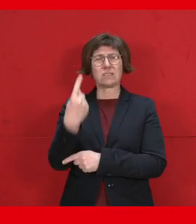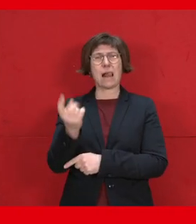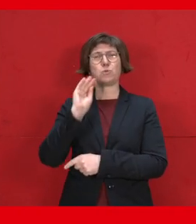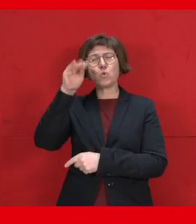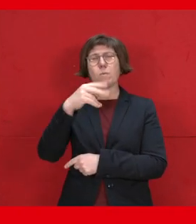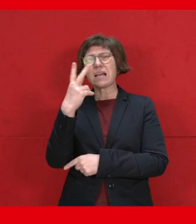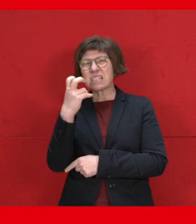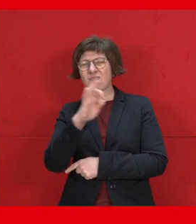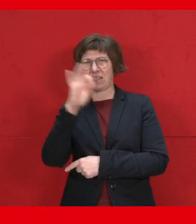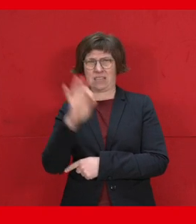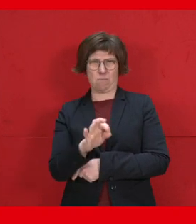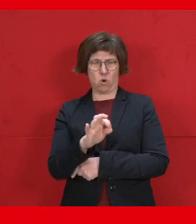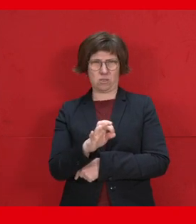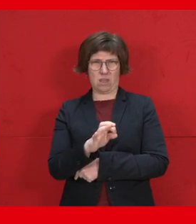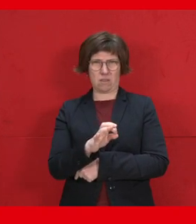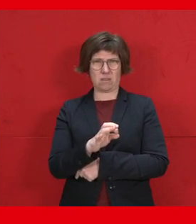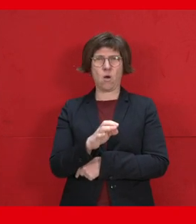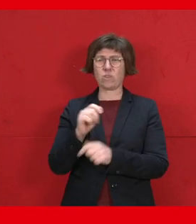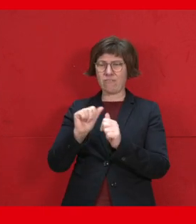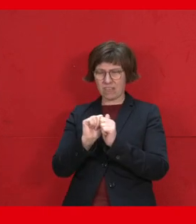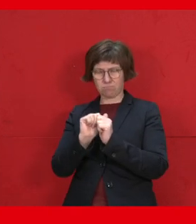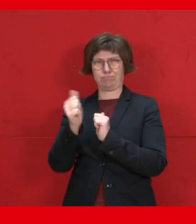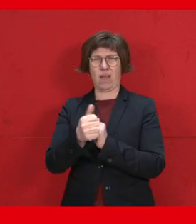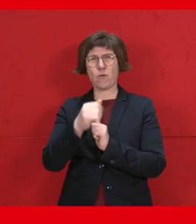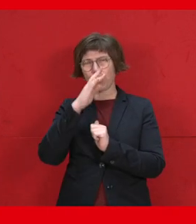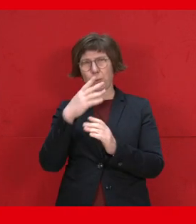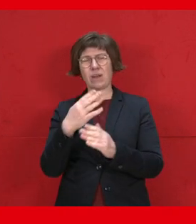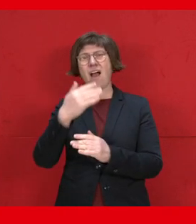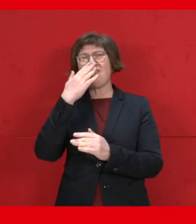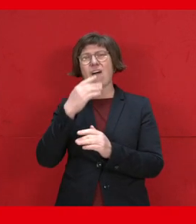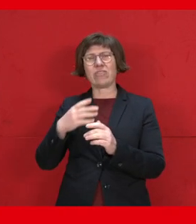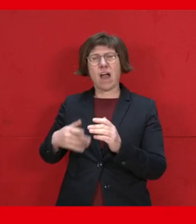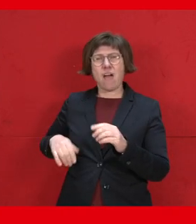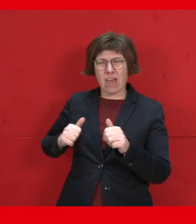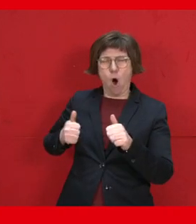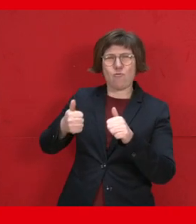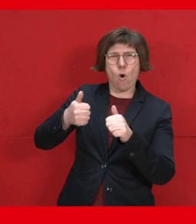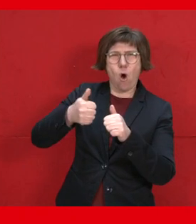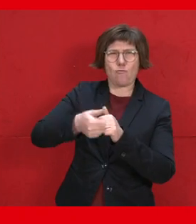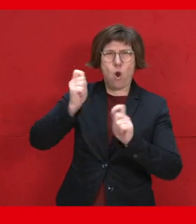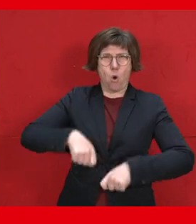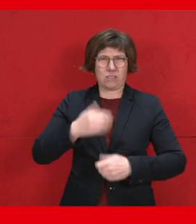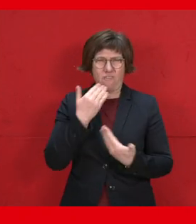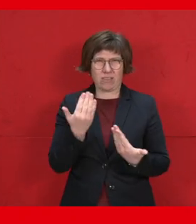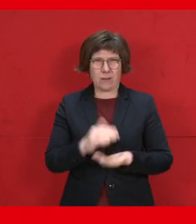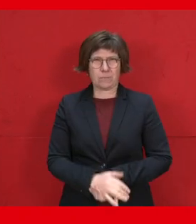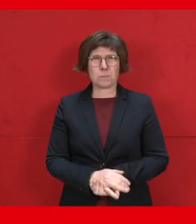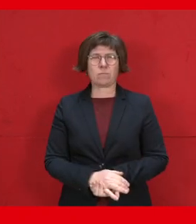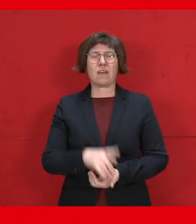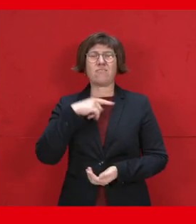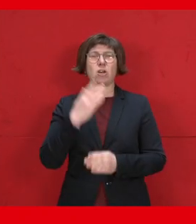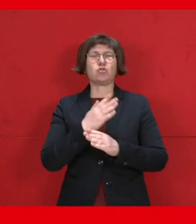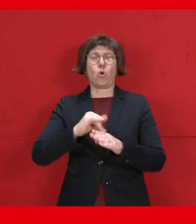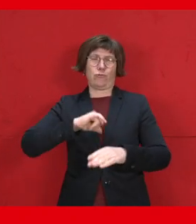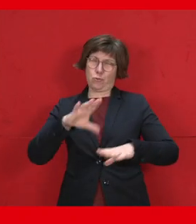über 20% und vor den Grünen liegen. Wann geht die Aufholjagd los? Wir haben früh angefangen,